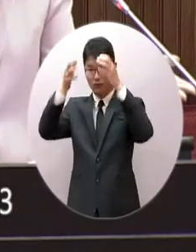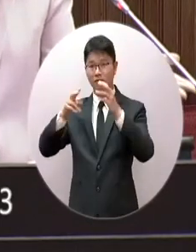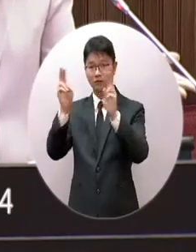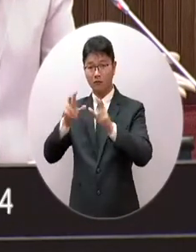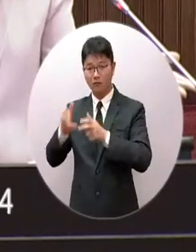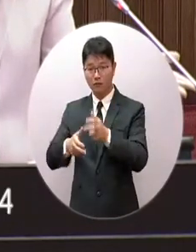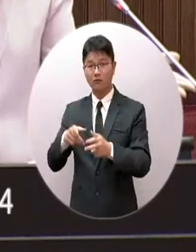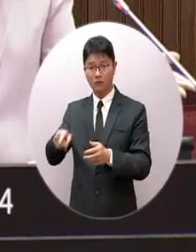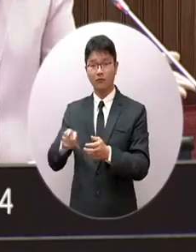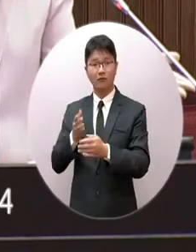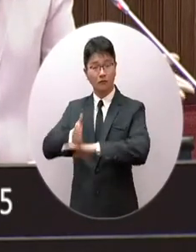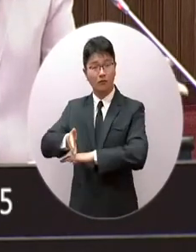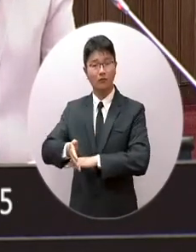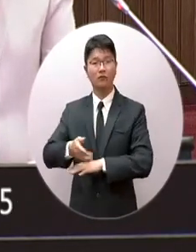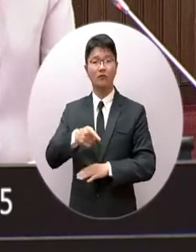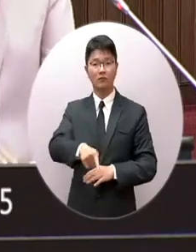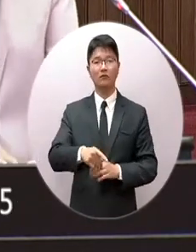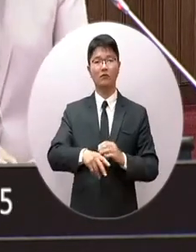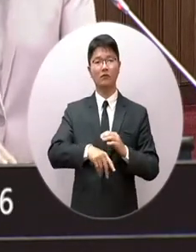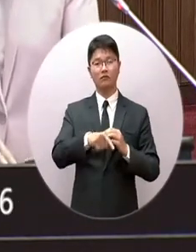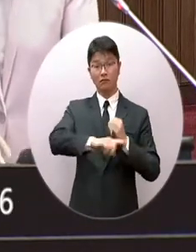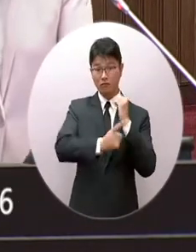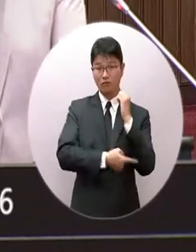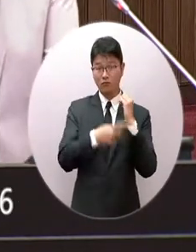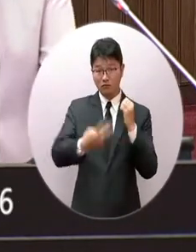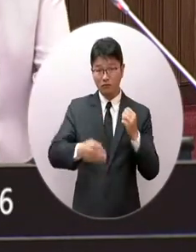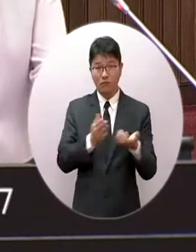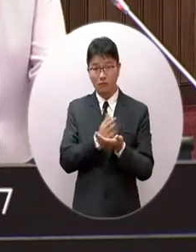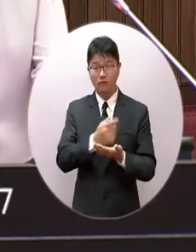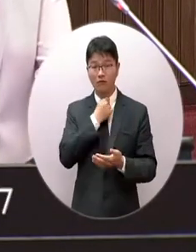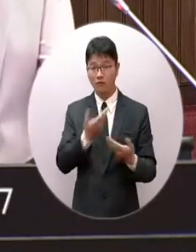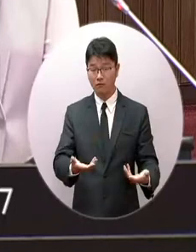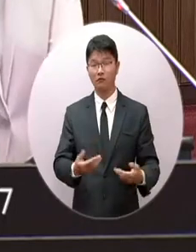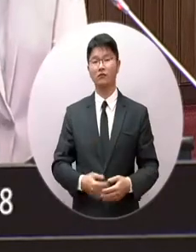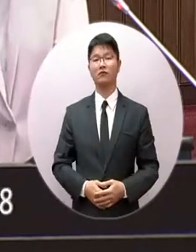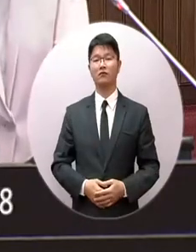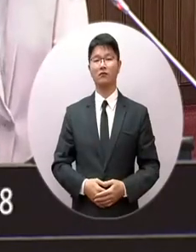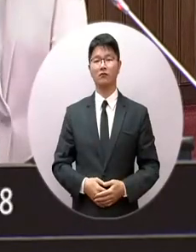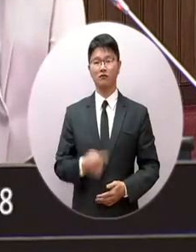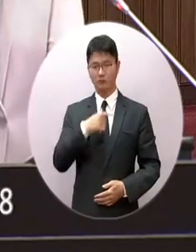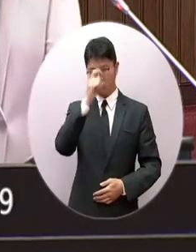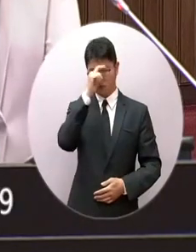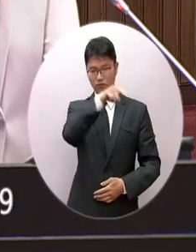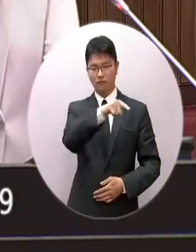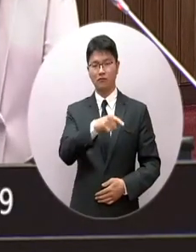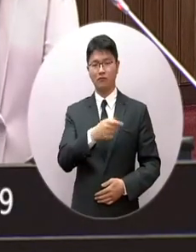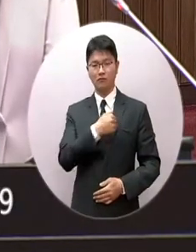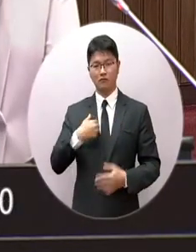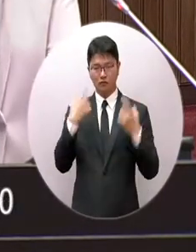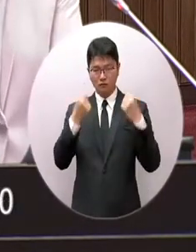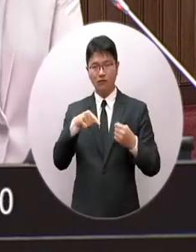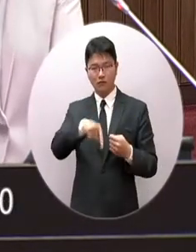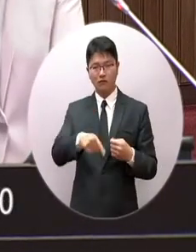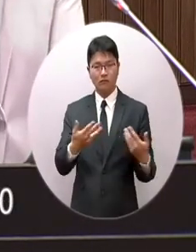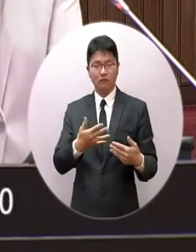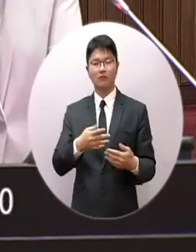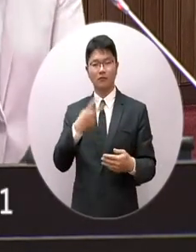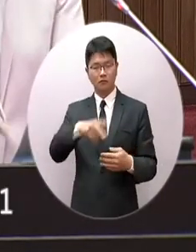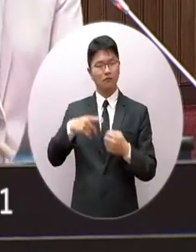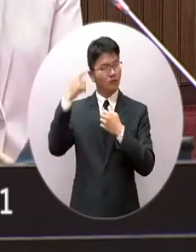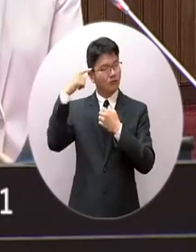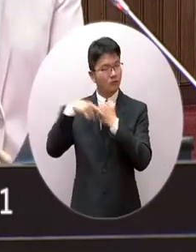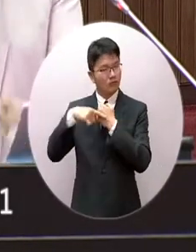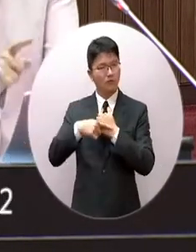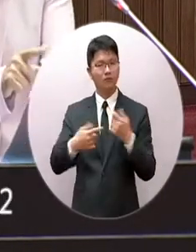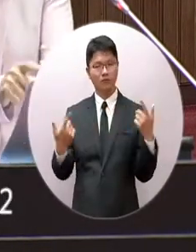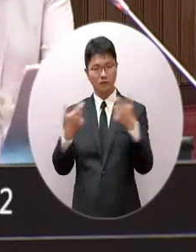法？ 那个内容不一样， 所以 空污化。 我希望你对这个能源这个方面好好的检讨，做个配套。为什么